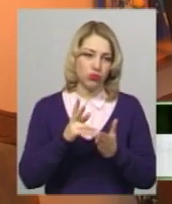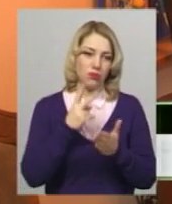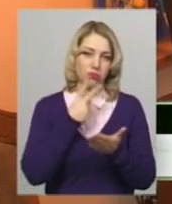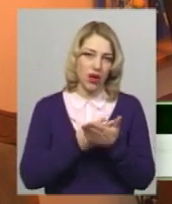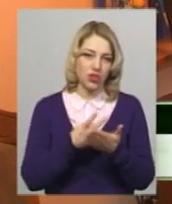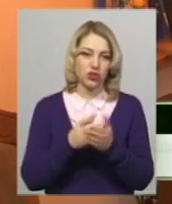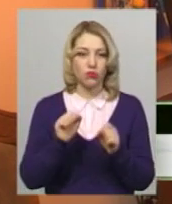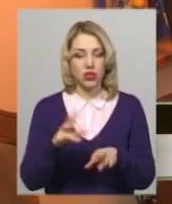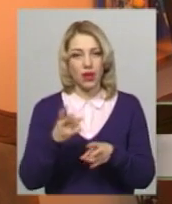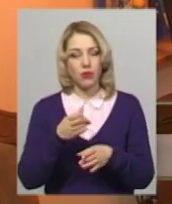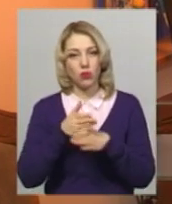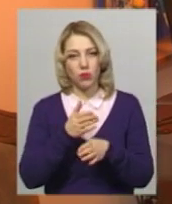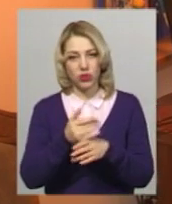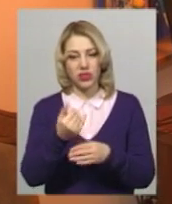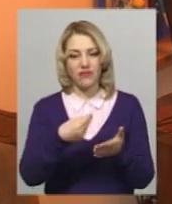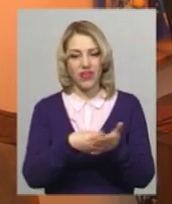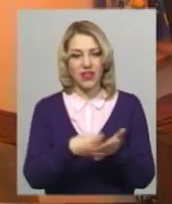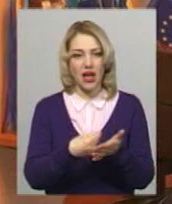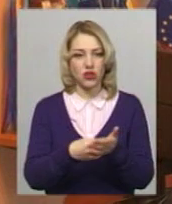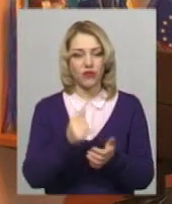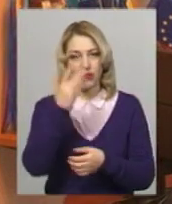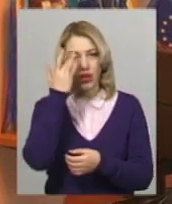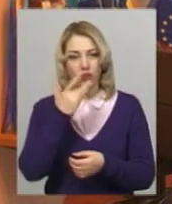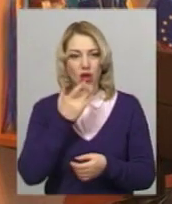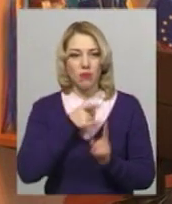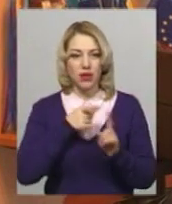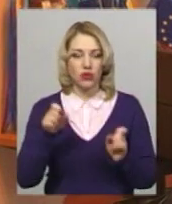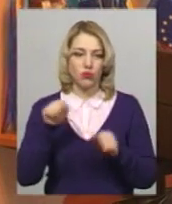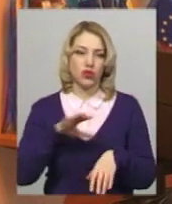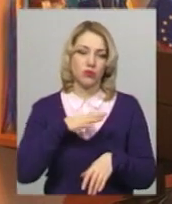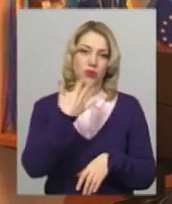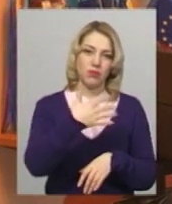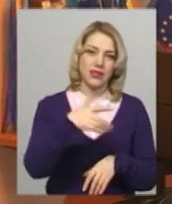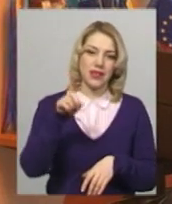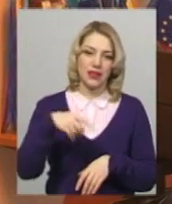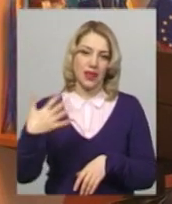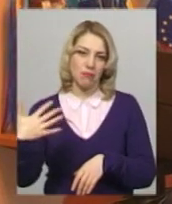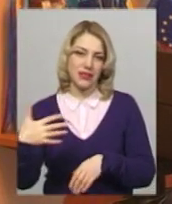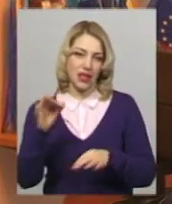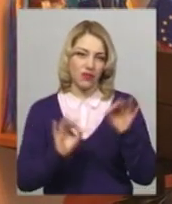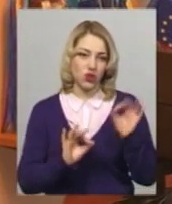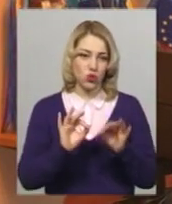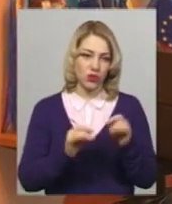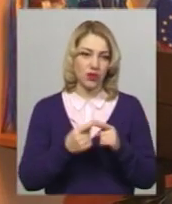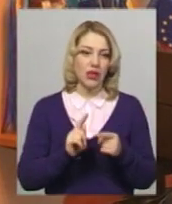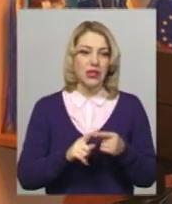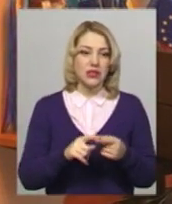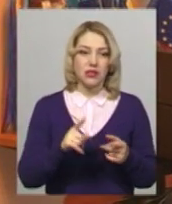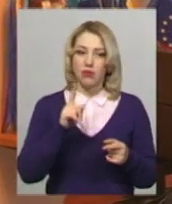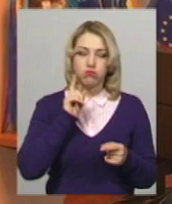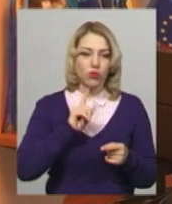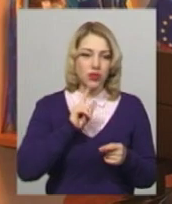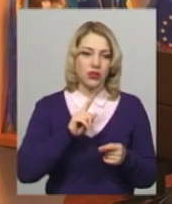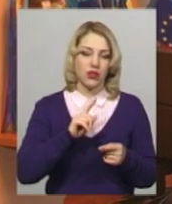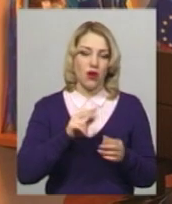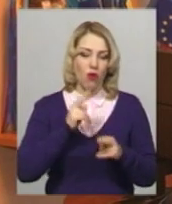потрібно допомогти їм з фінансом в літній період. Можливо, можна 50 на 50 відсотків, але одним словом, поки що гостро